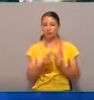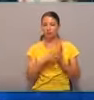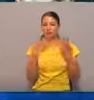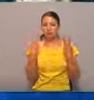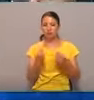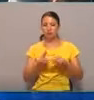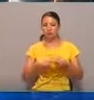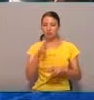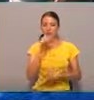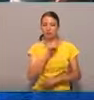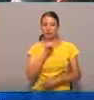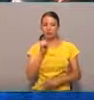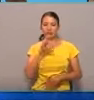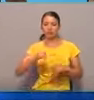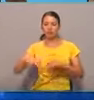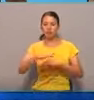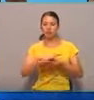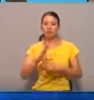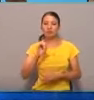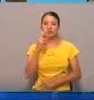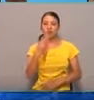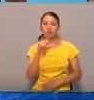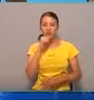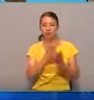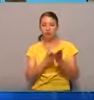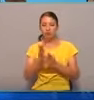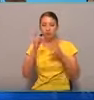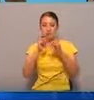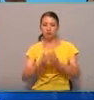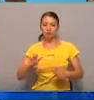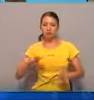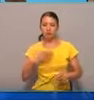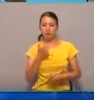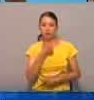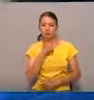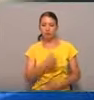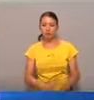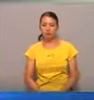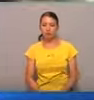емес. Біз Отырар ауданының әлеуметтік экономикалық салаларын талдап көрдік. Сонымен